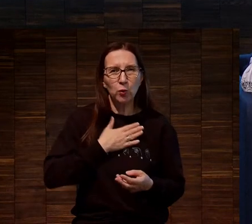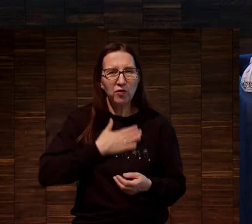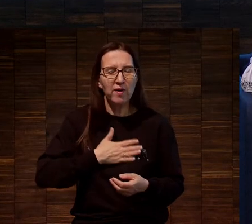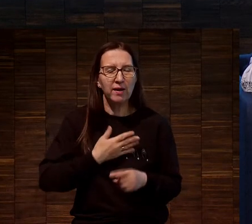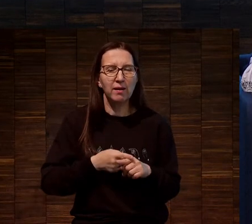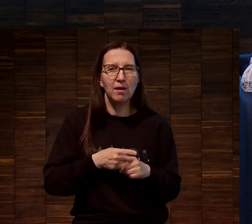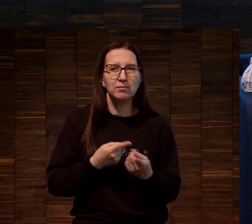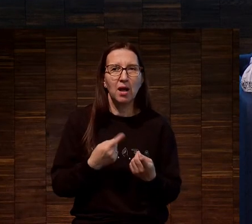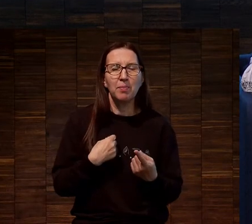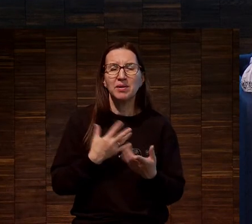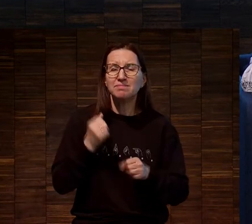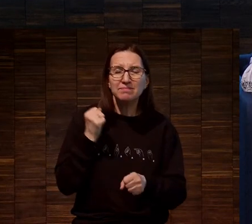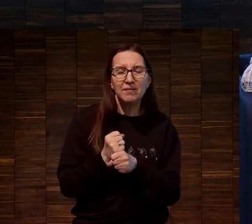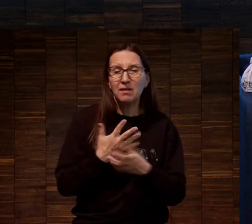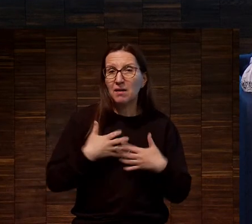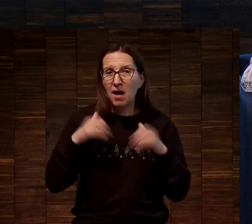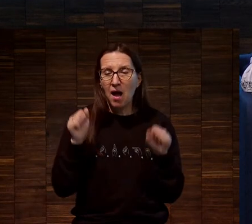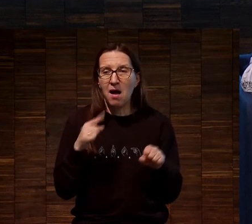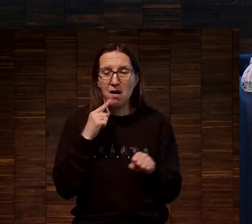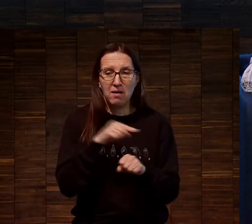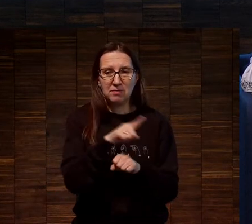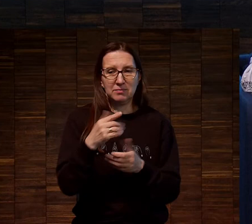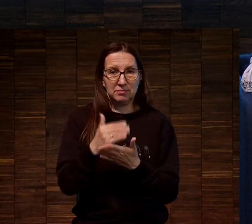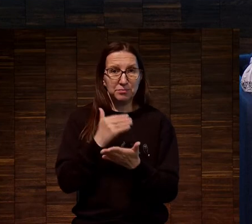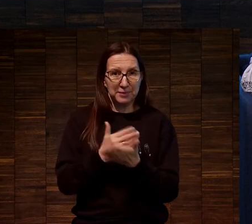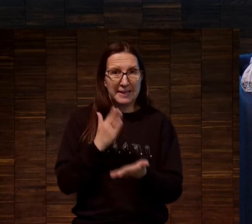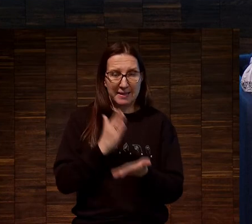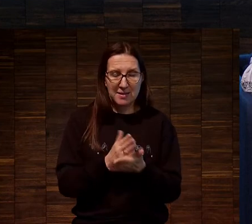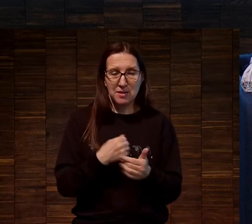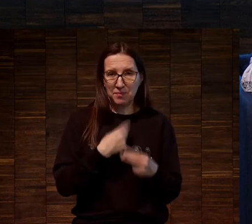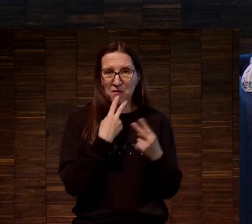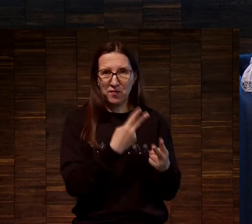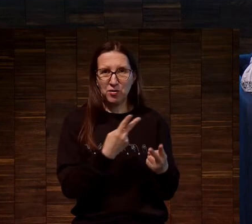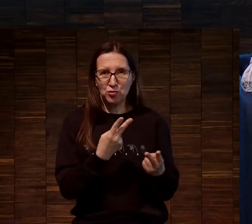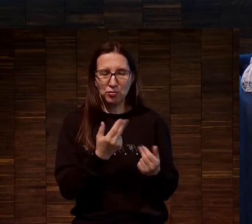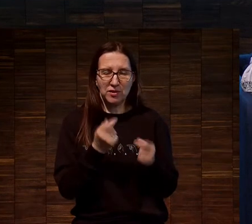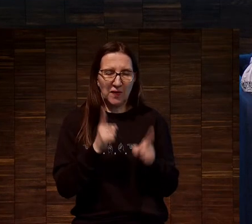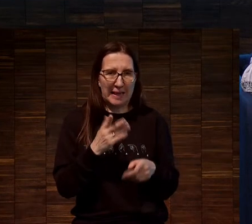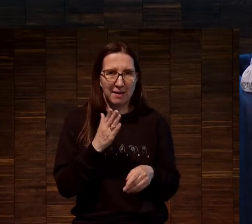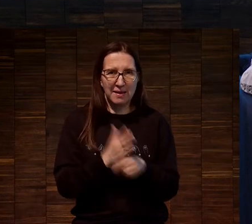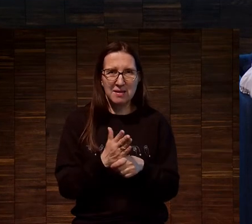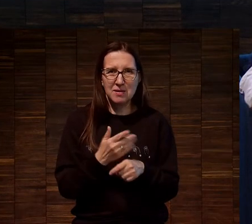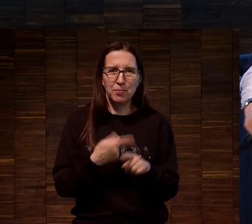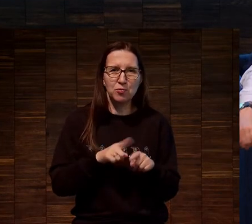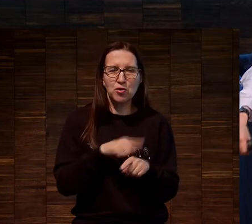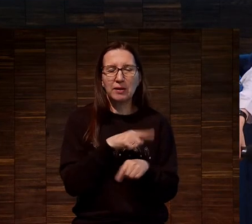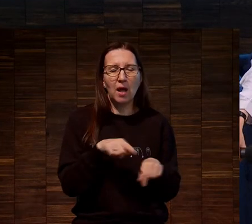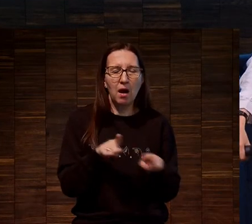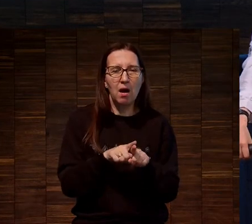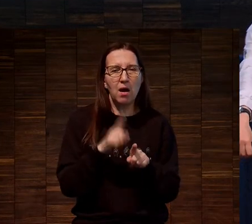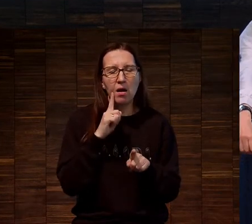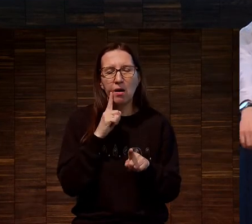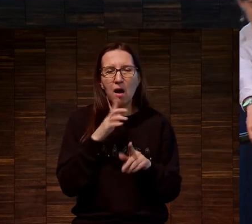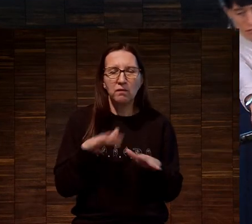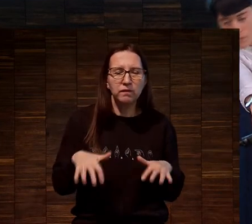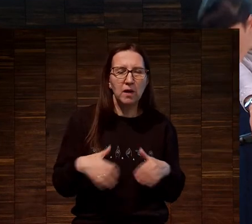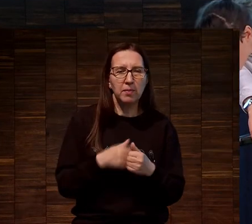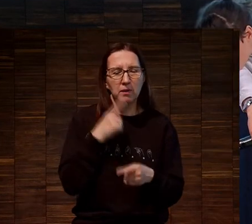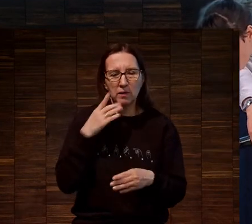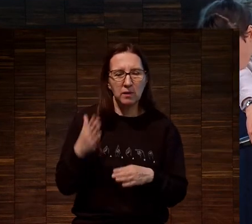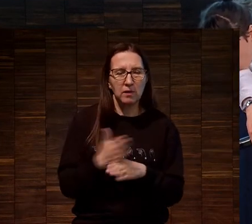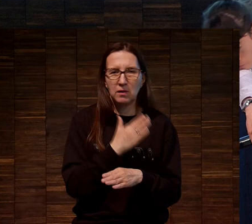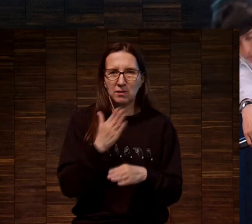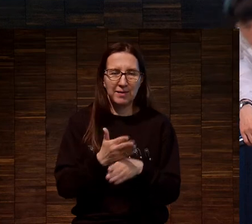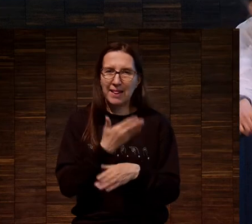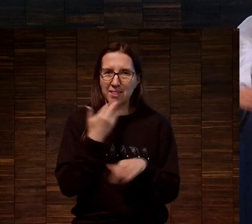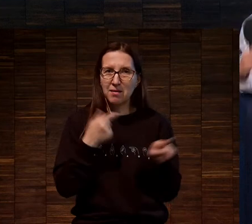не знаю, энергетическая, да, и она явно есть, да, то есть там даже как вы описываете, да, что это не какая-то строгая механистичная система. Но еще